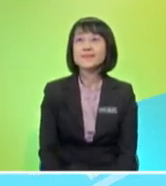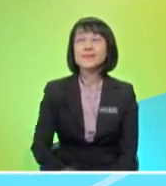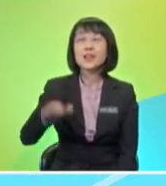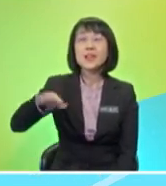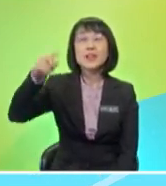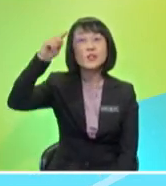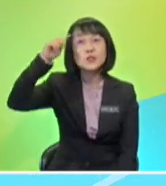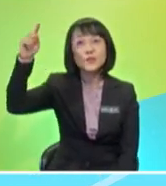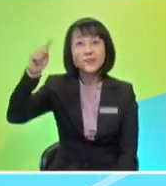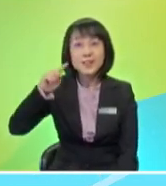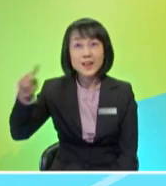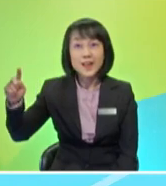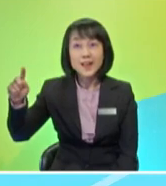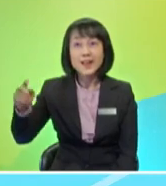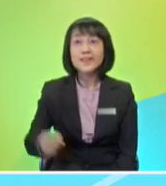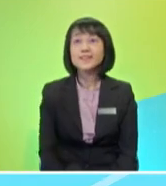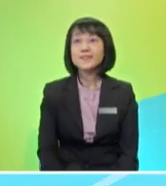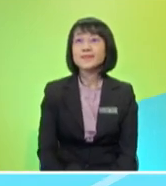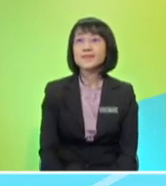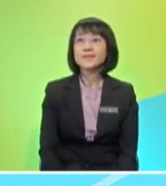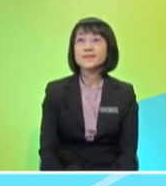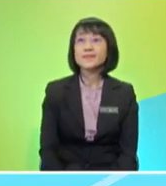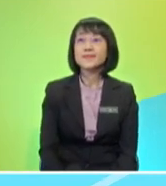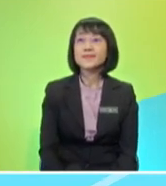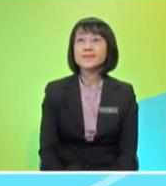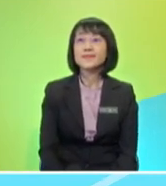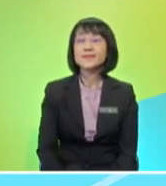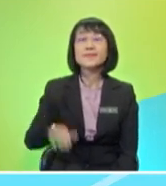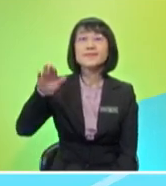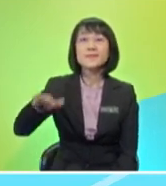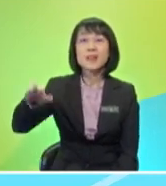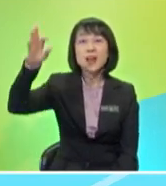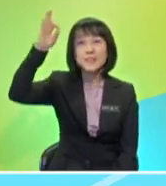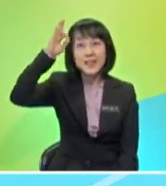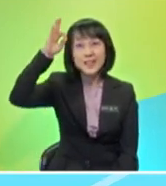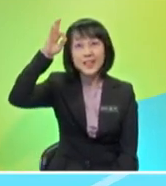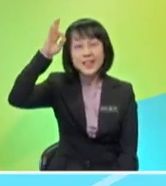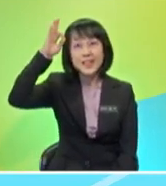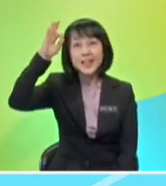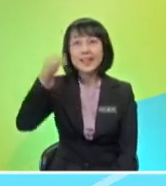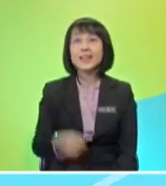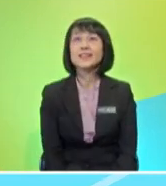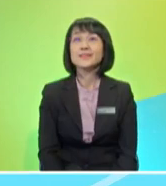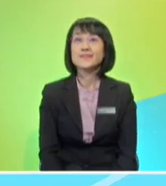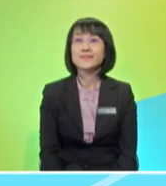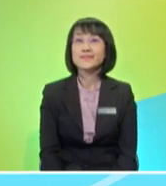Muhammad Zulfikar. Hai adik Zulfikar. Dan juga adik Muhammad Fatih.